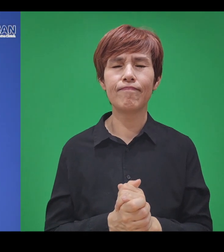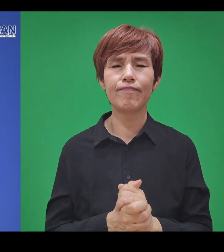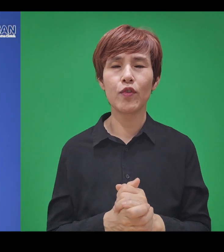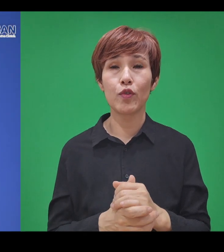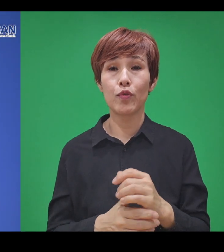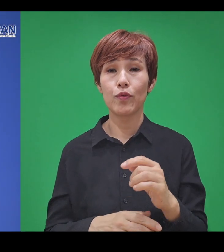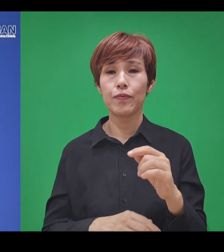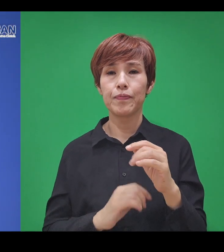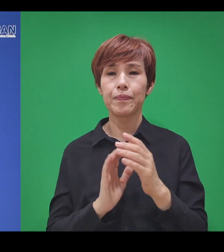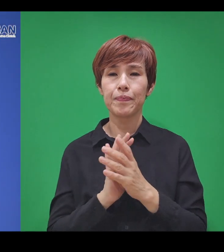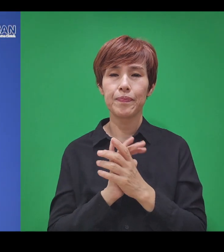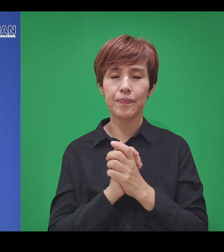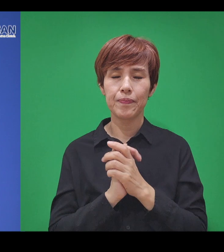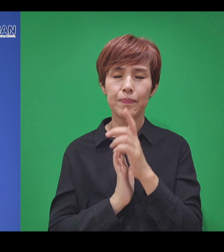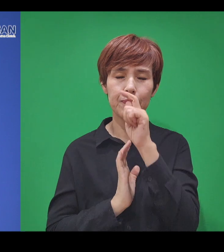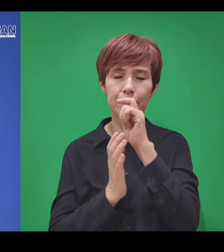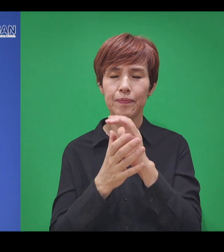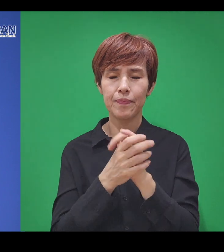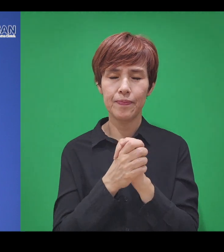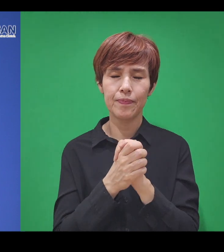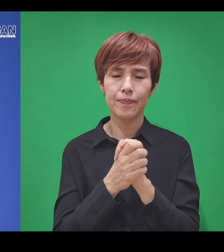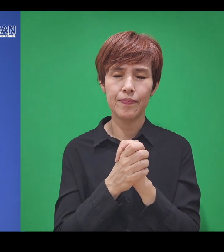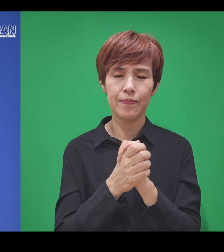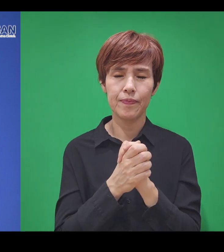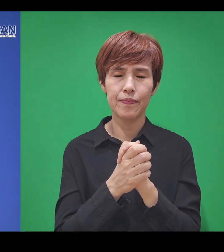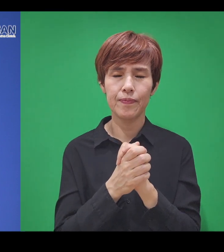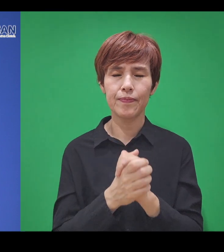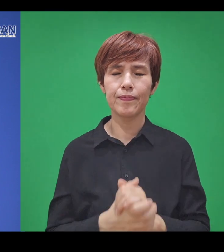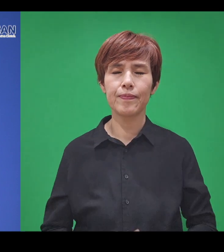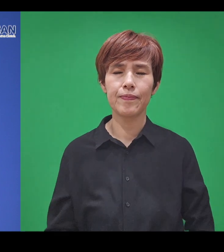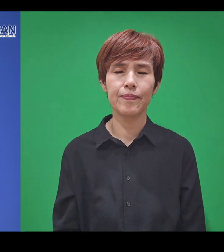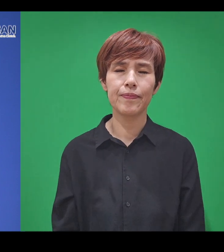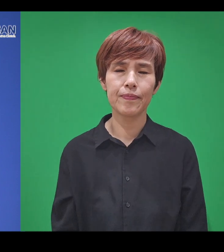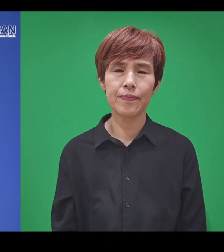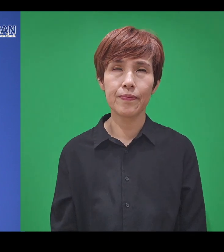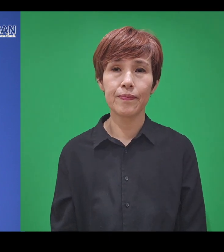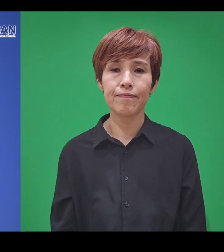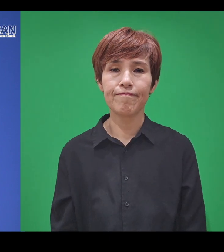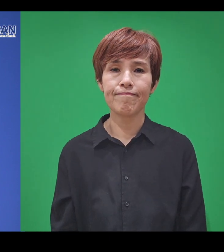눈을 감고 잠시 묵상할까요? 손을 내리셔도 좋습니다.